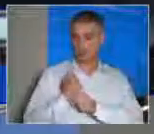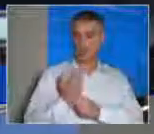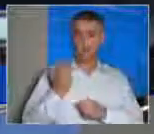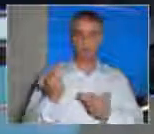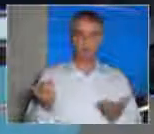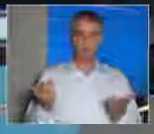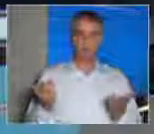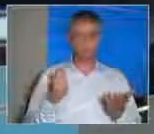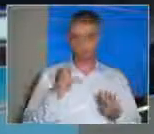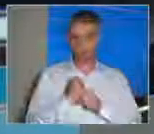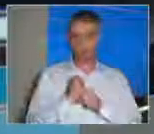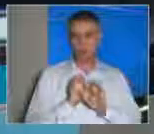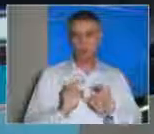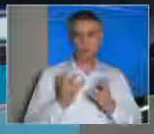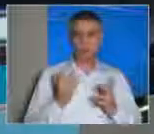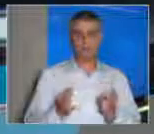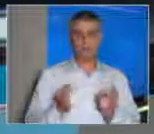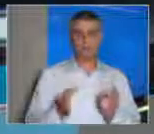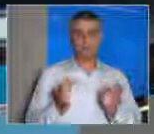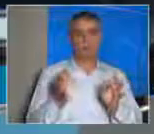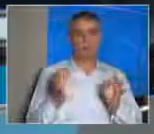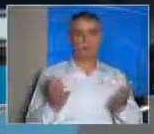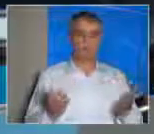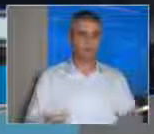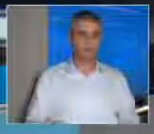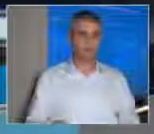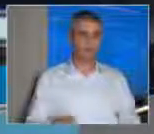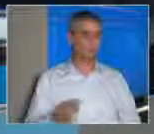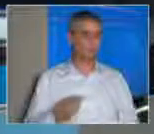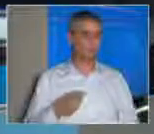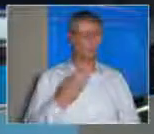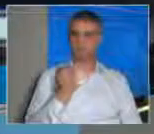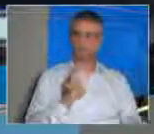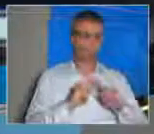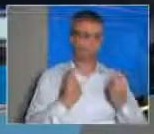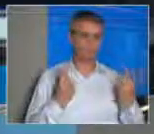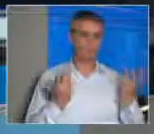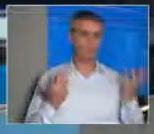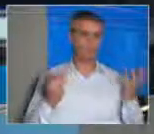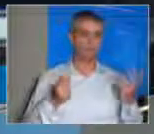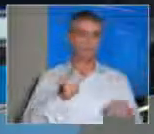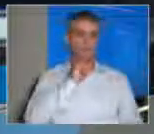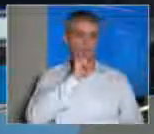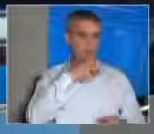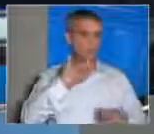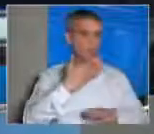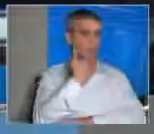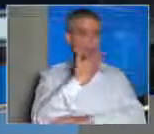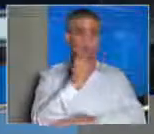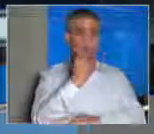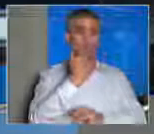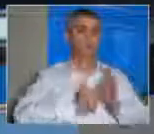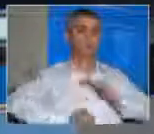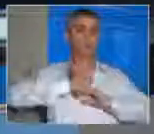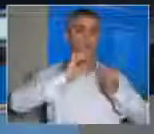כבר לפעול, אבל הוא לא עושה את זה, והוא כל הזמן דוחה. אני, זה מערכת אחרת שדרך אגב, גם לי יש את הביקורת עליה. אבל את לא רוצה לחיות במדינה שבה נגיד מישהו